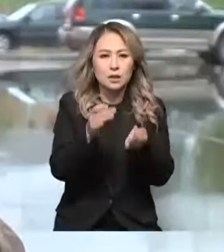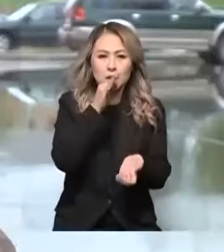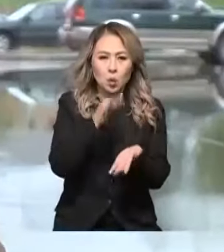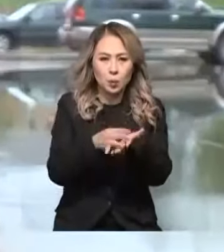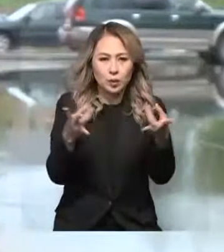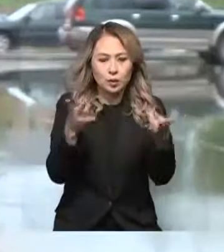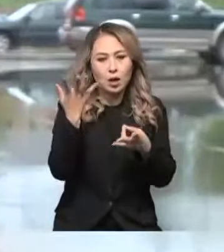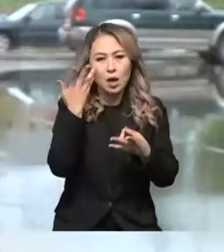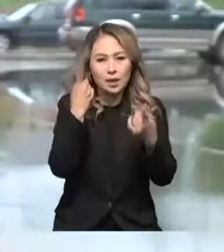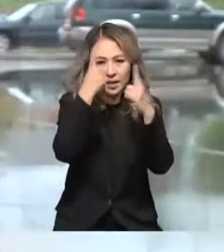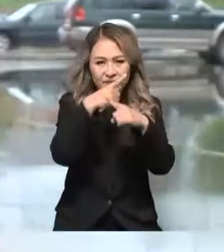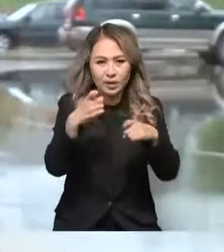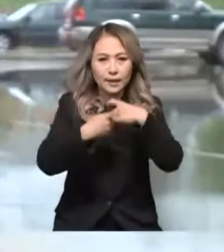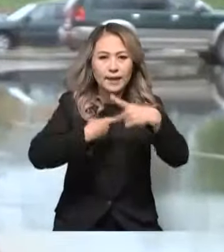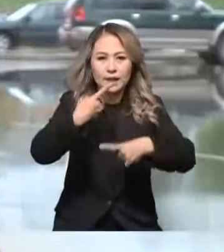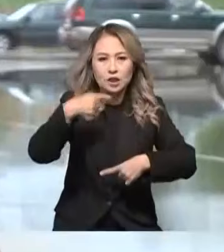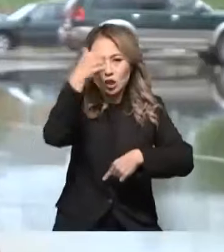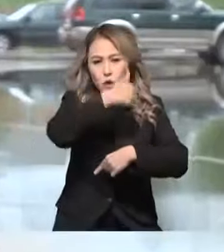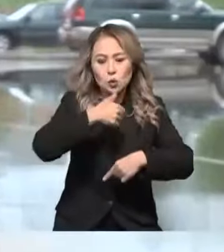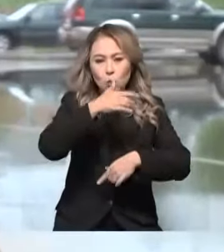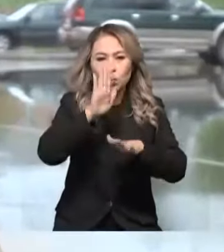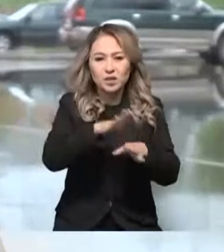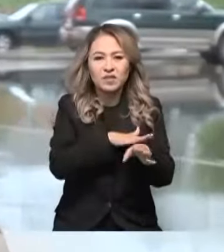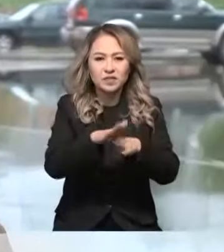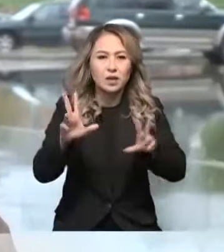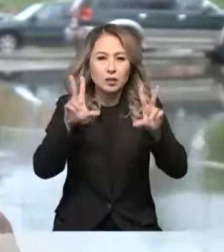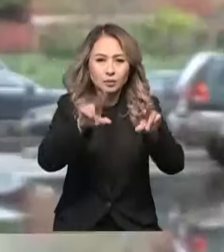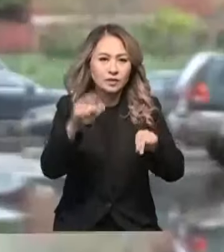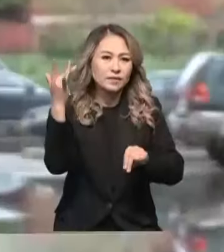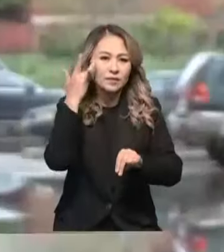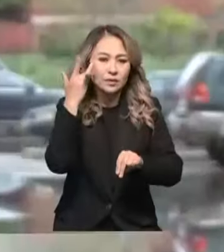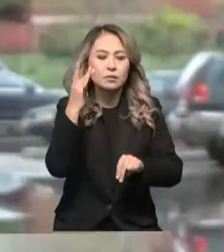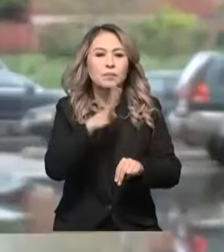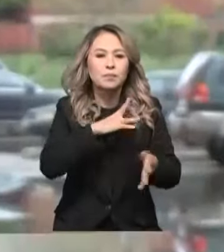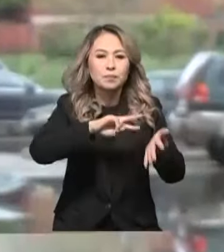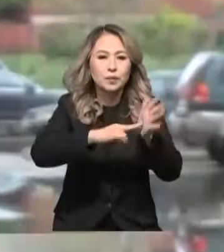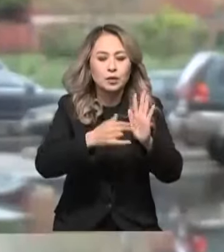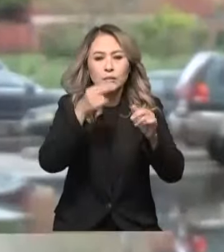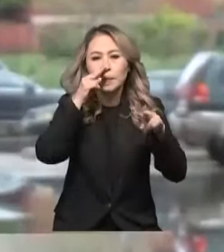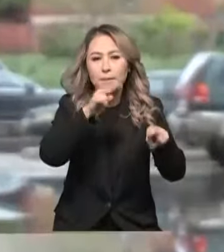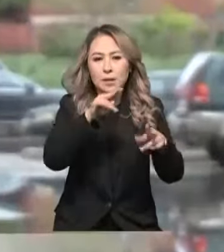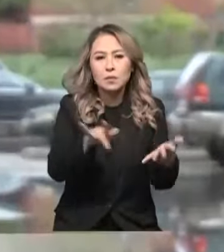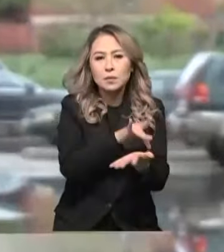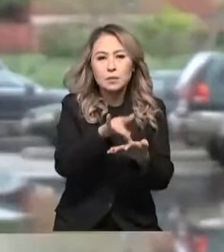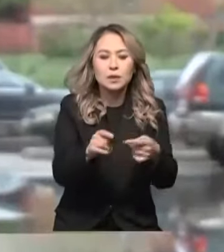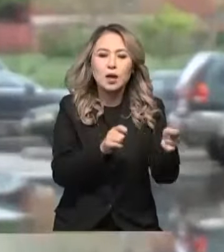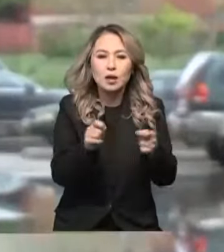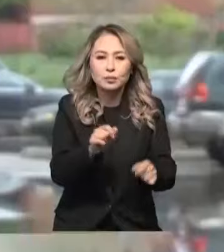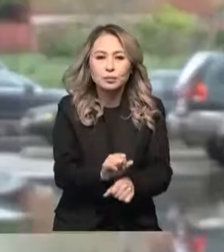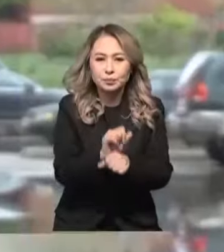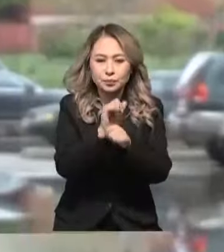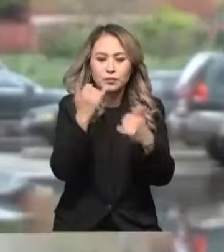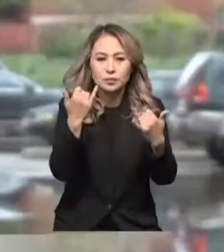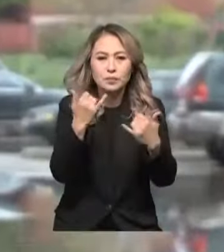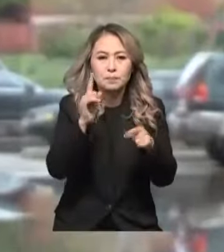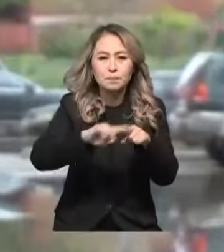жоспарының ақпараты бойынша олар келесі жылы істейміз, биыл қазір қарастырады проект. Бізде бақылауда, біз оны қалалық әкімшілікте көтеріп жатырмыз, жаңа